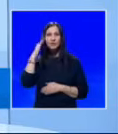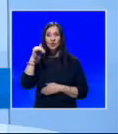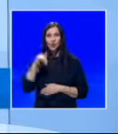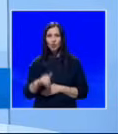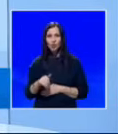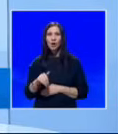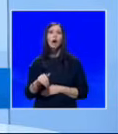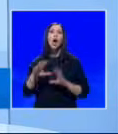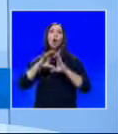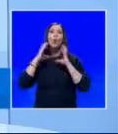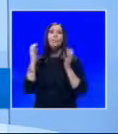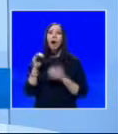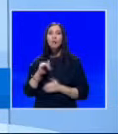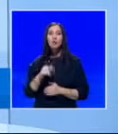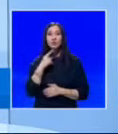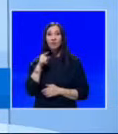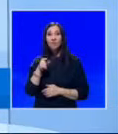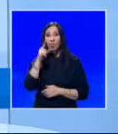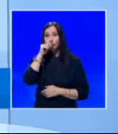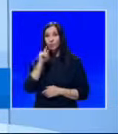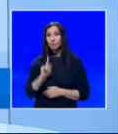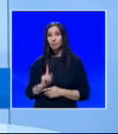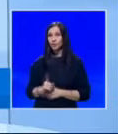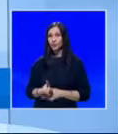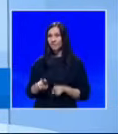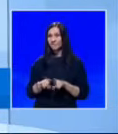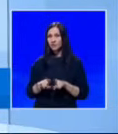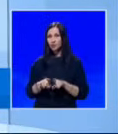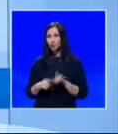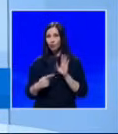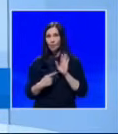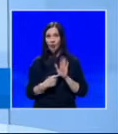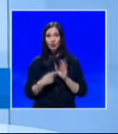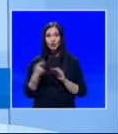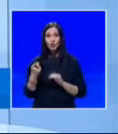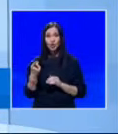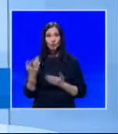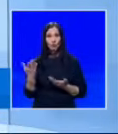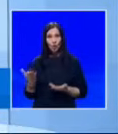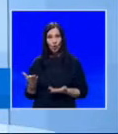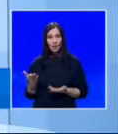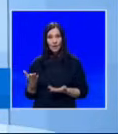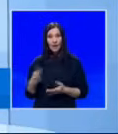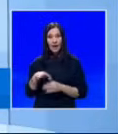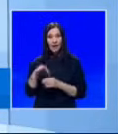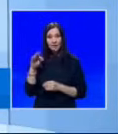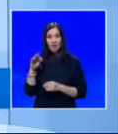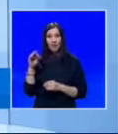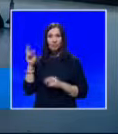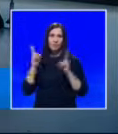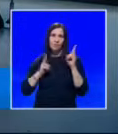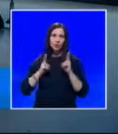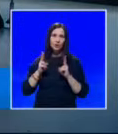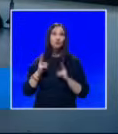юга, тъй наречения глобален юг. Затова на Путин му трябва също така да покаже, че той ето избран е